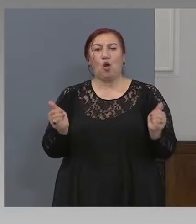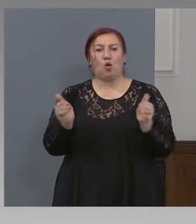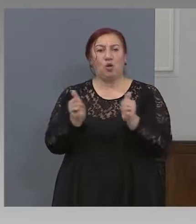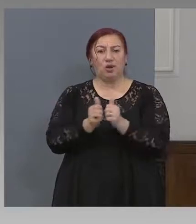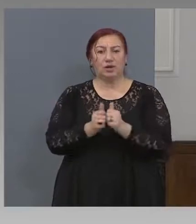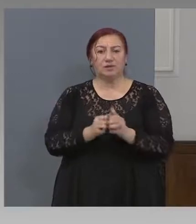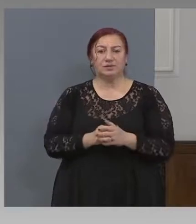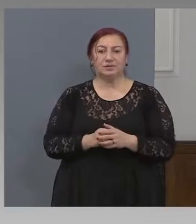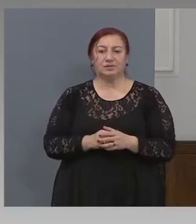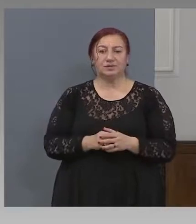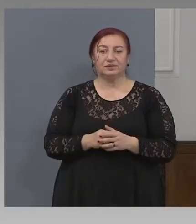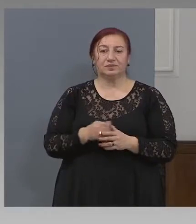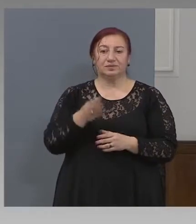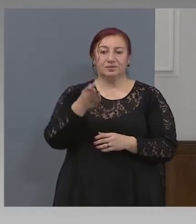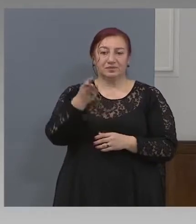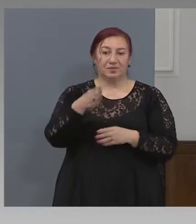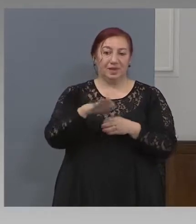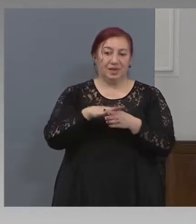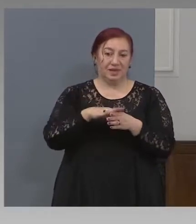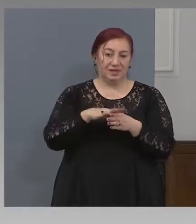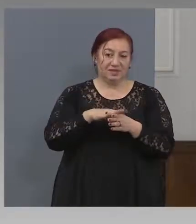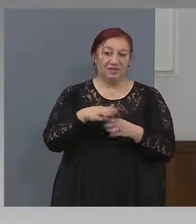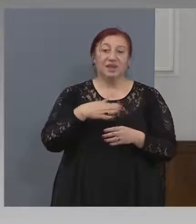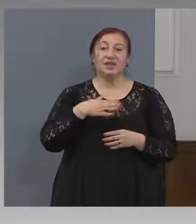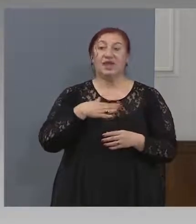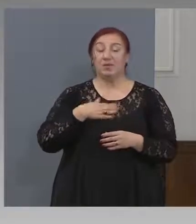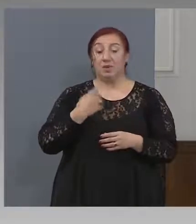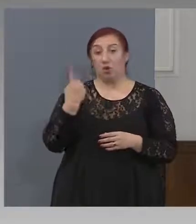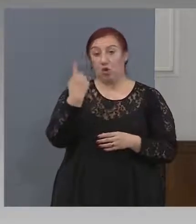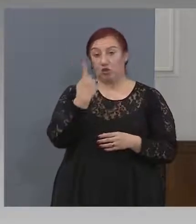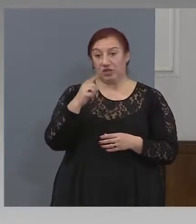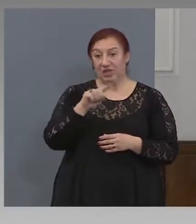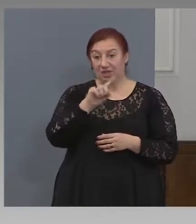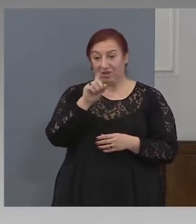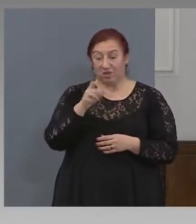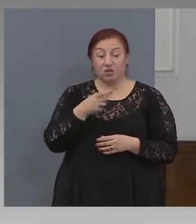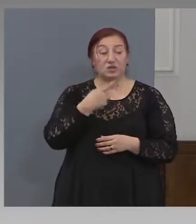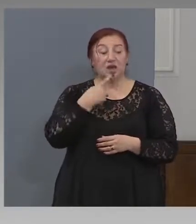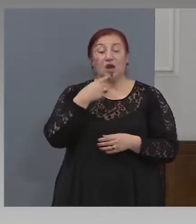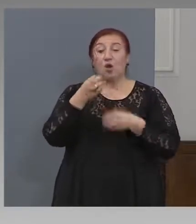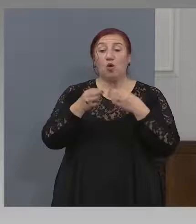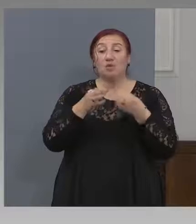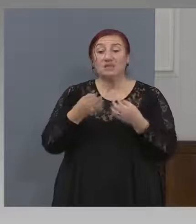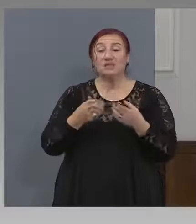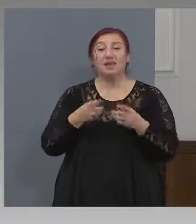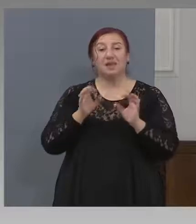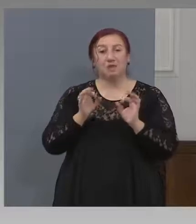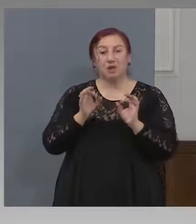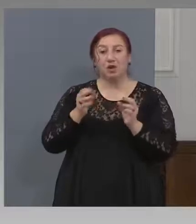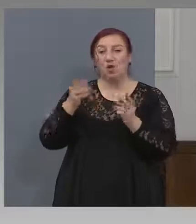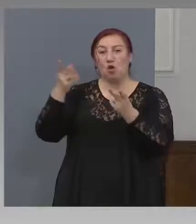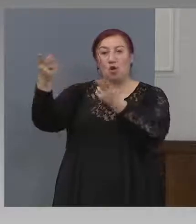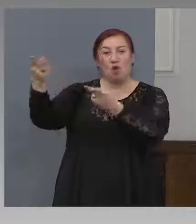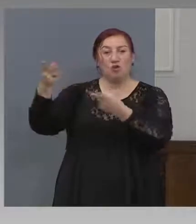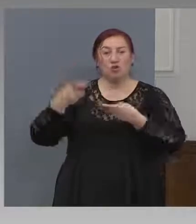моля? Въпрос към търговските вериги, да кажат как е засегнал вноса от...